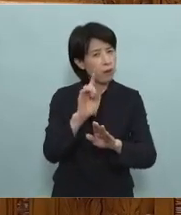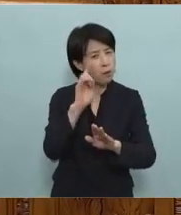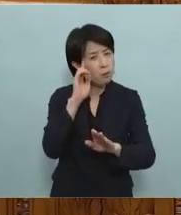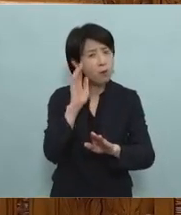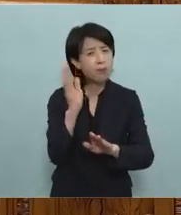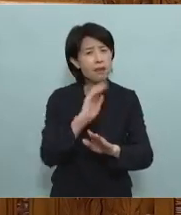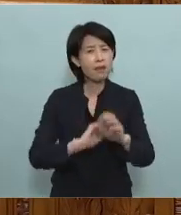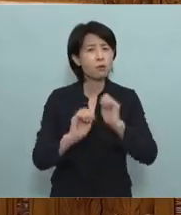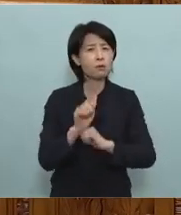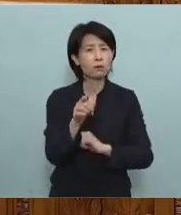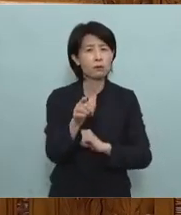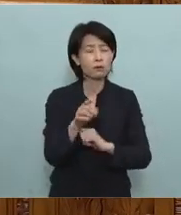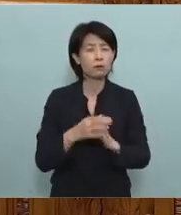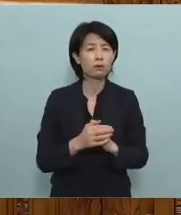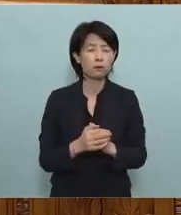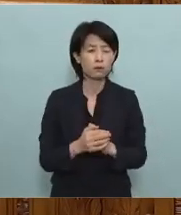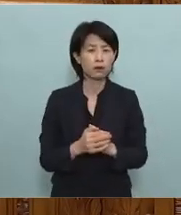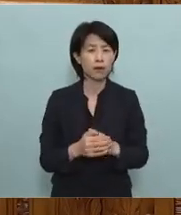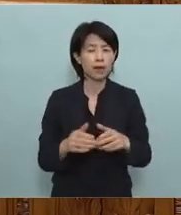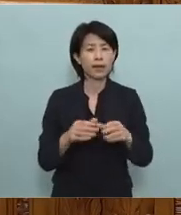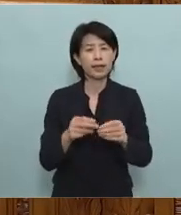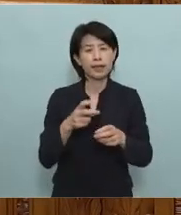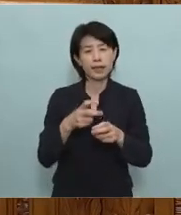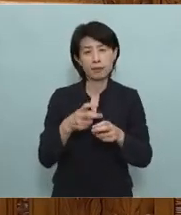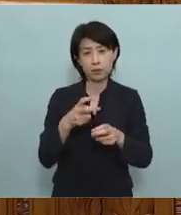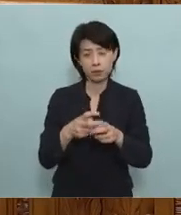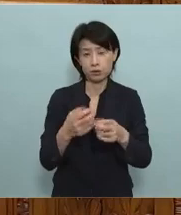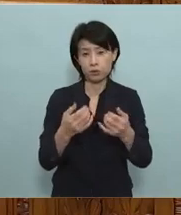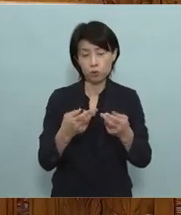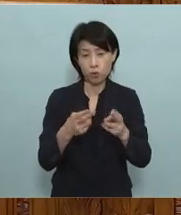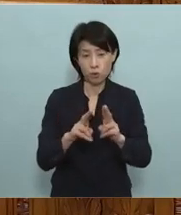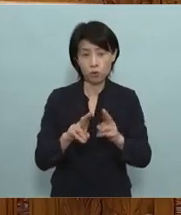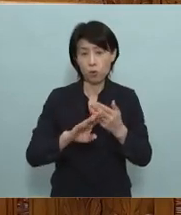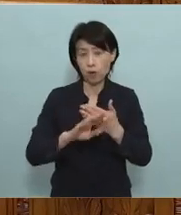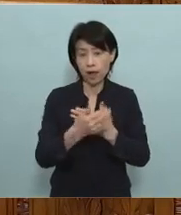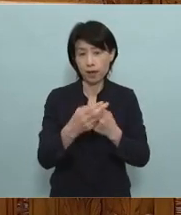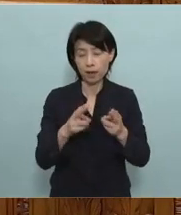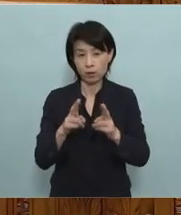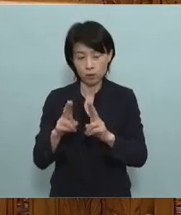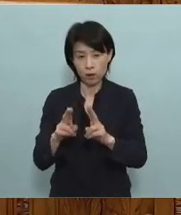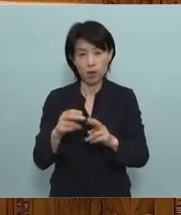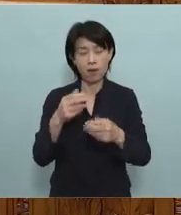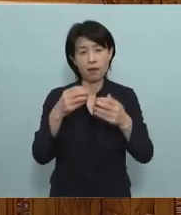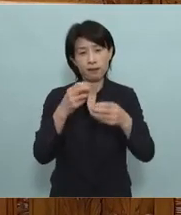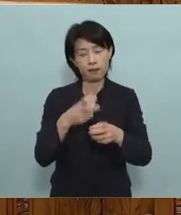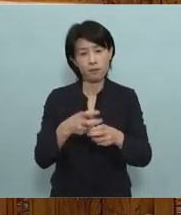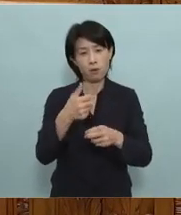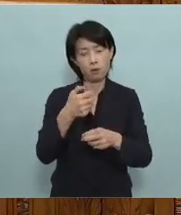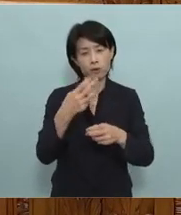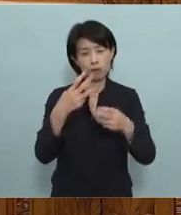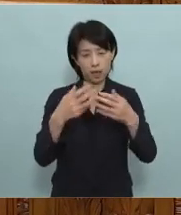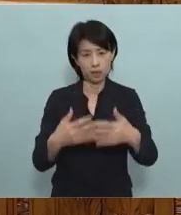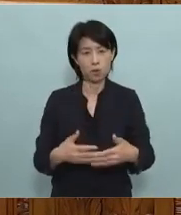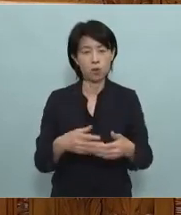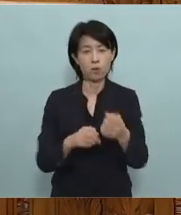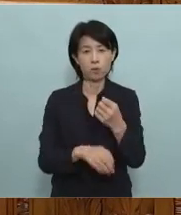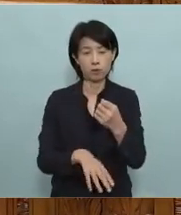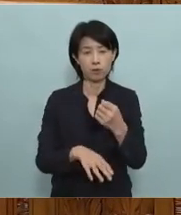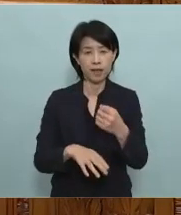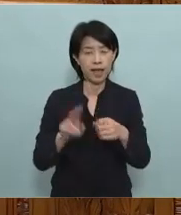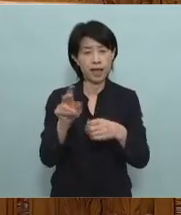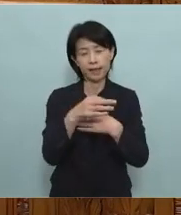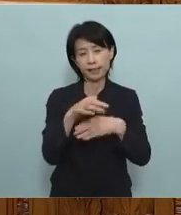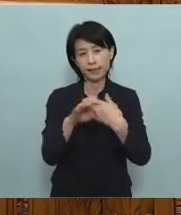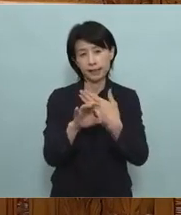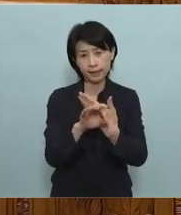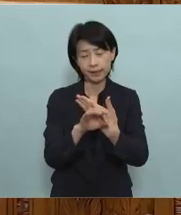ません。立憲民主党をはじめとする野党各党が、憲法53条の規定に基づいて臨時国会の召集